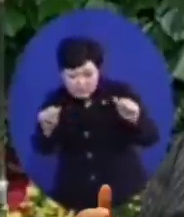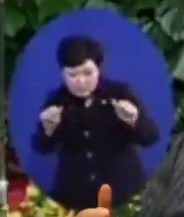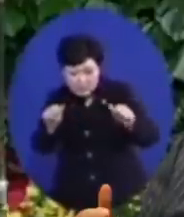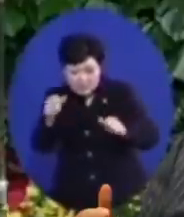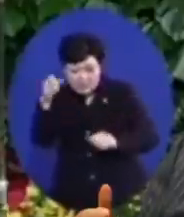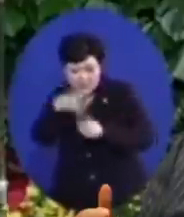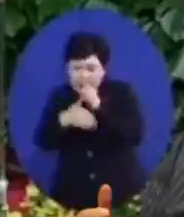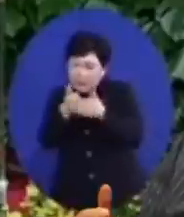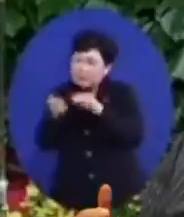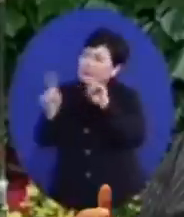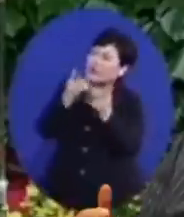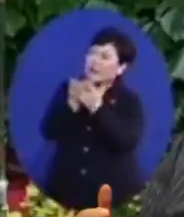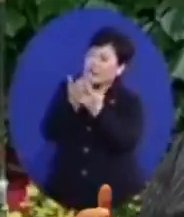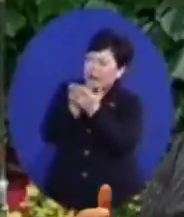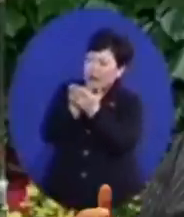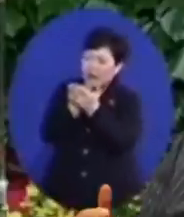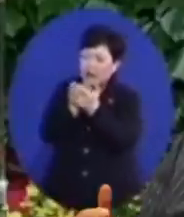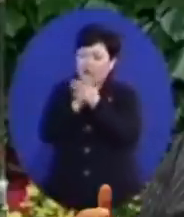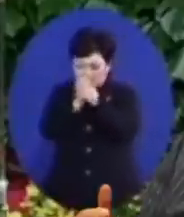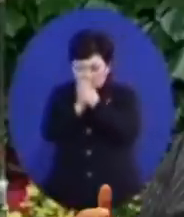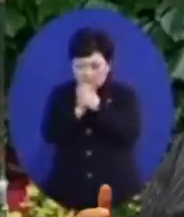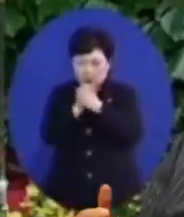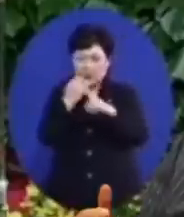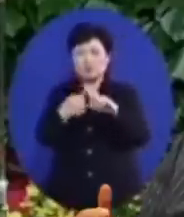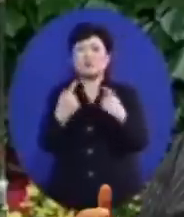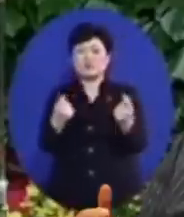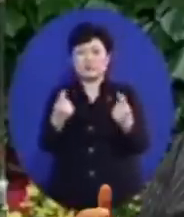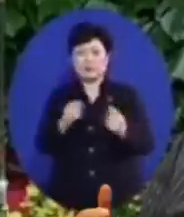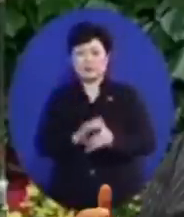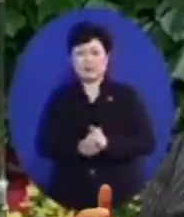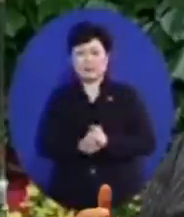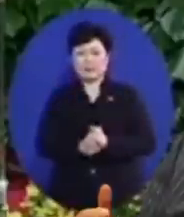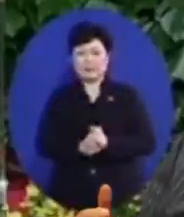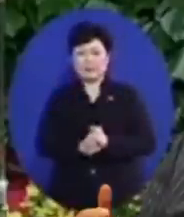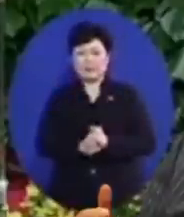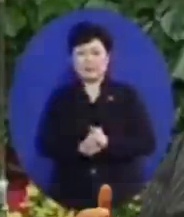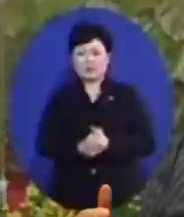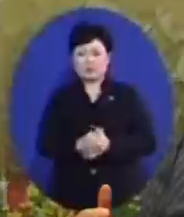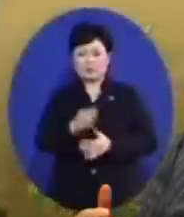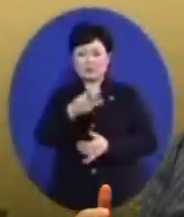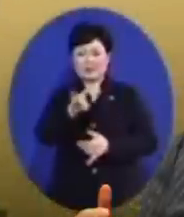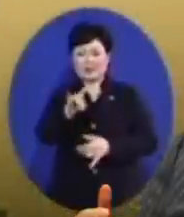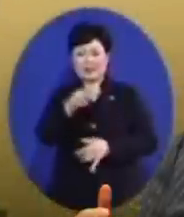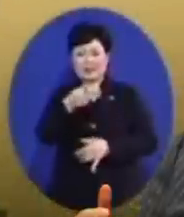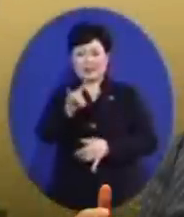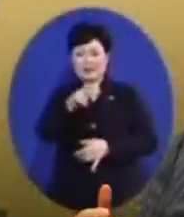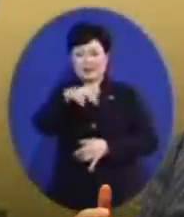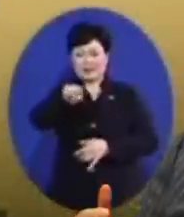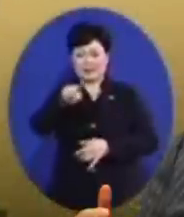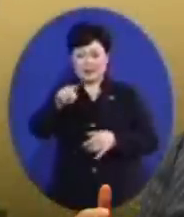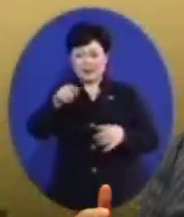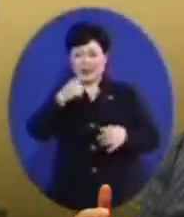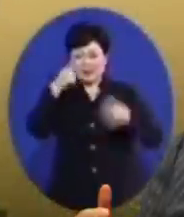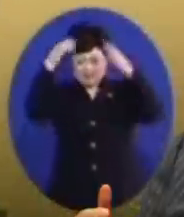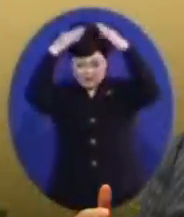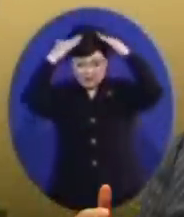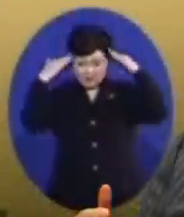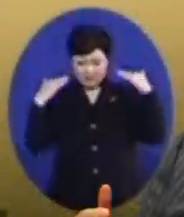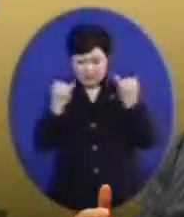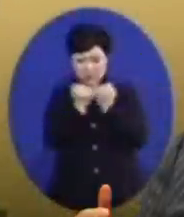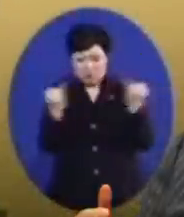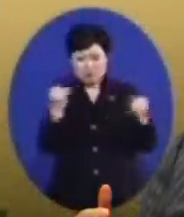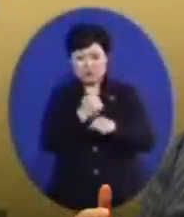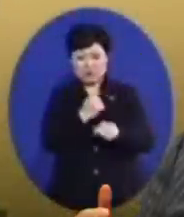하나님 살려달라고 기도하는 것입니다. 테레사 수녀는 고통은 성장의 법칙이요 우리의 인격은